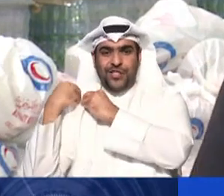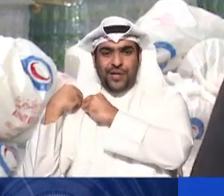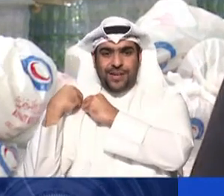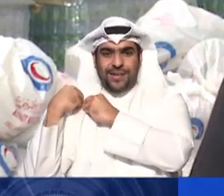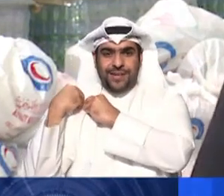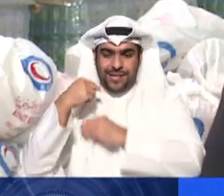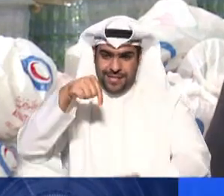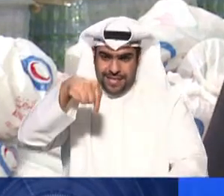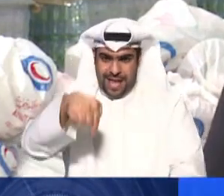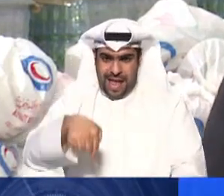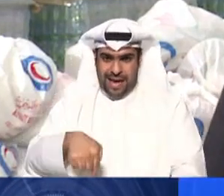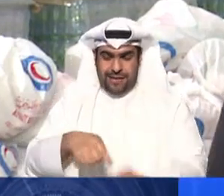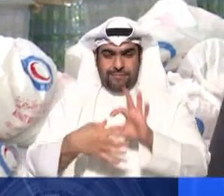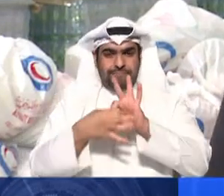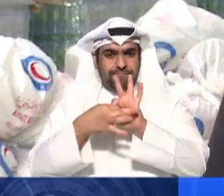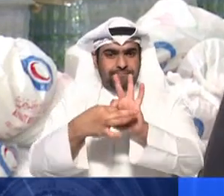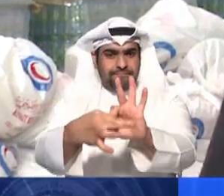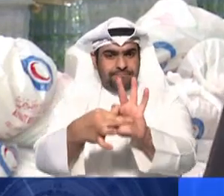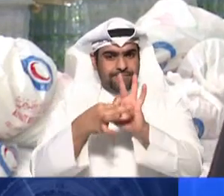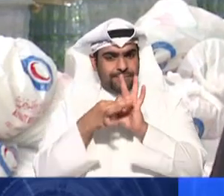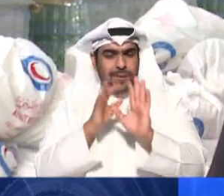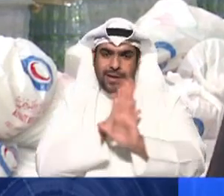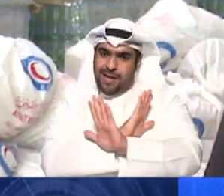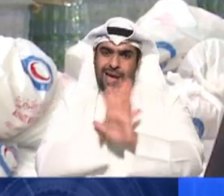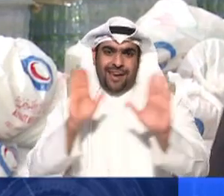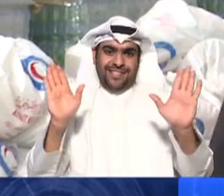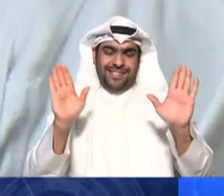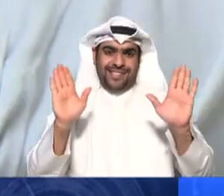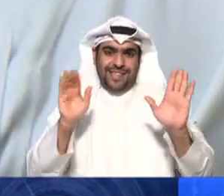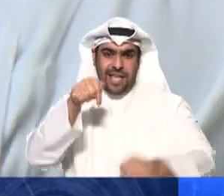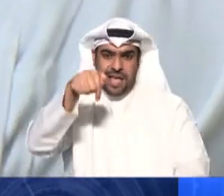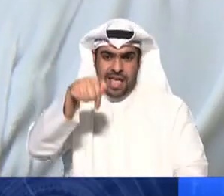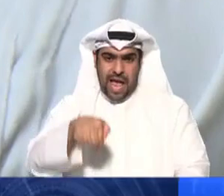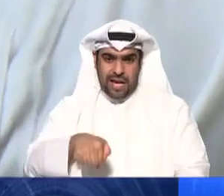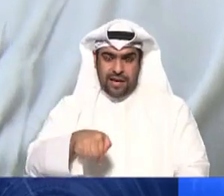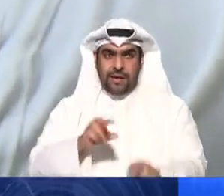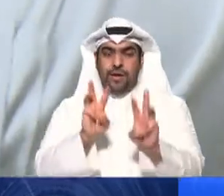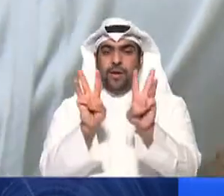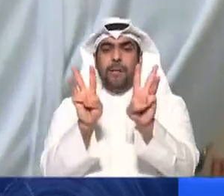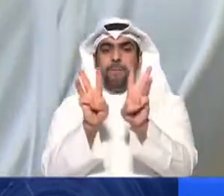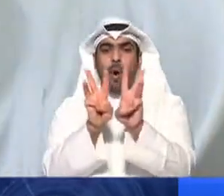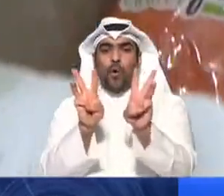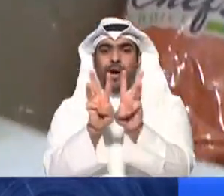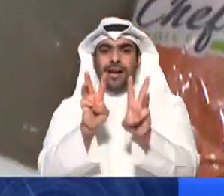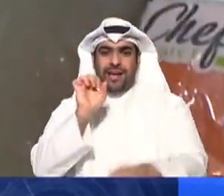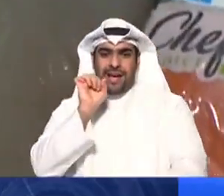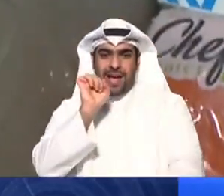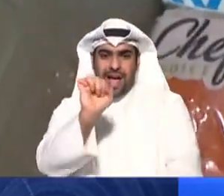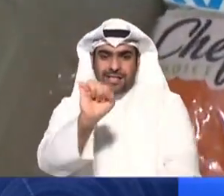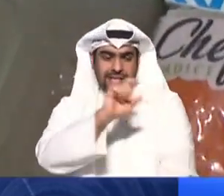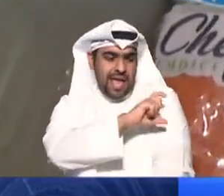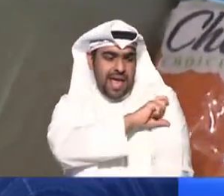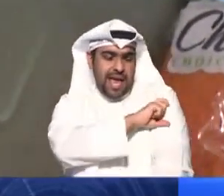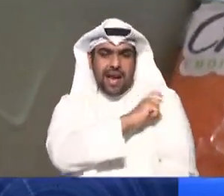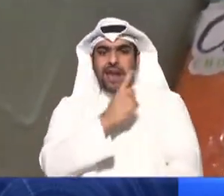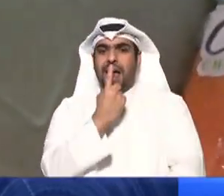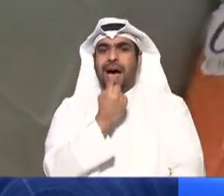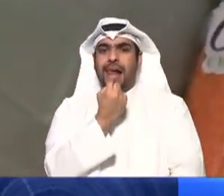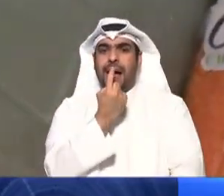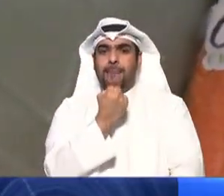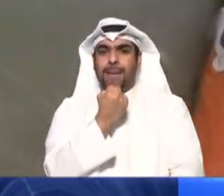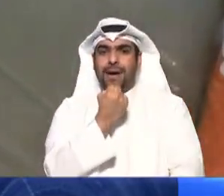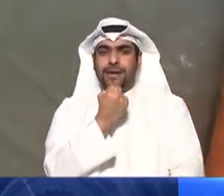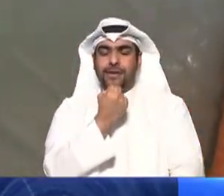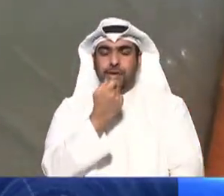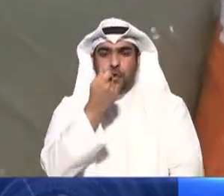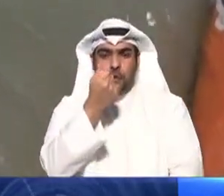فتحنا تبرع عن طريق الأونلاين، مجرد دخول على جمعية الأحمر الكويتي أو من خلال زيارة الهلال